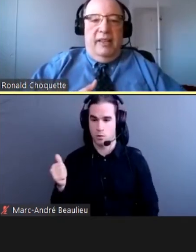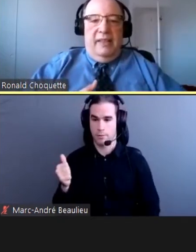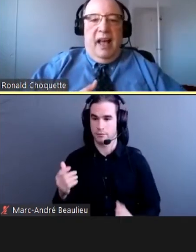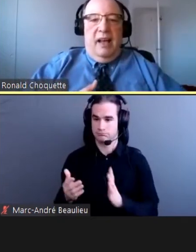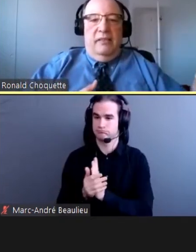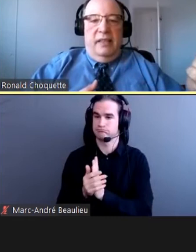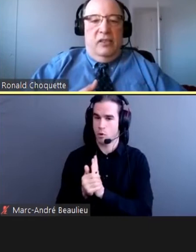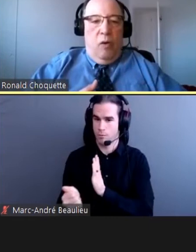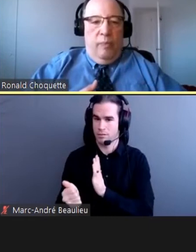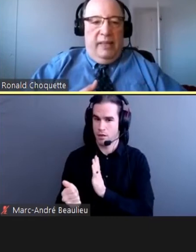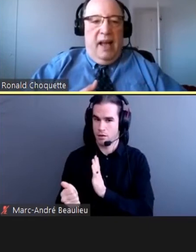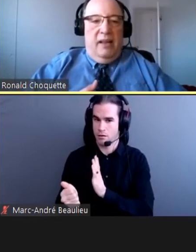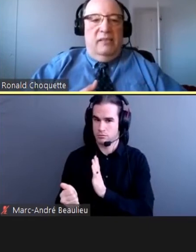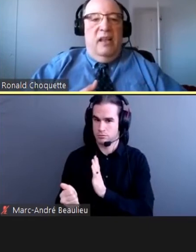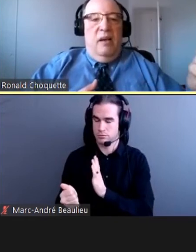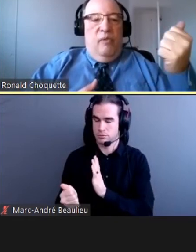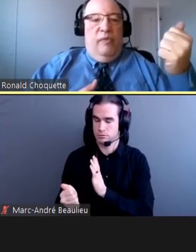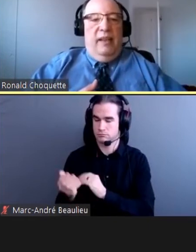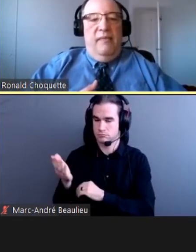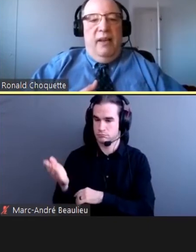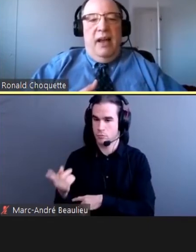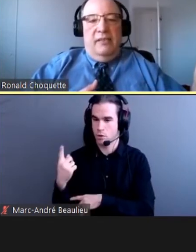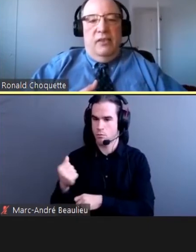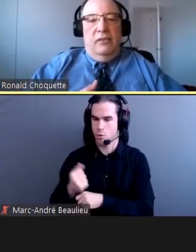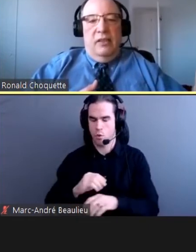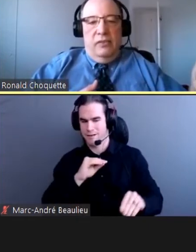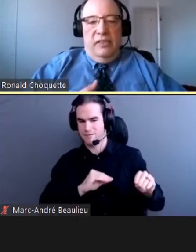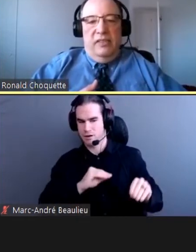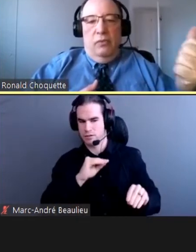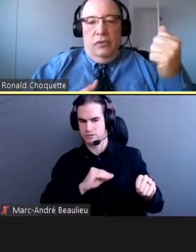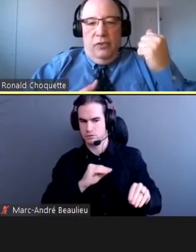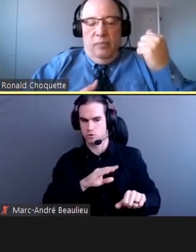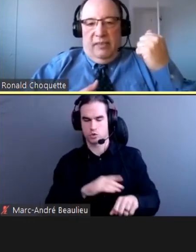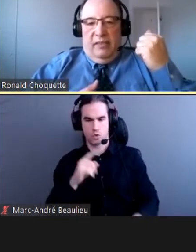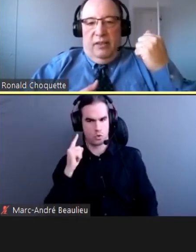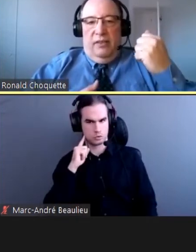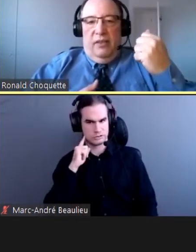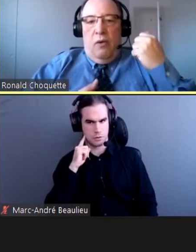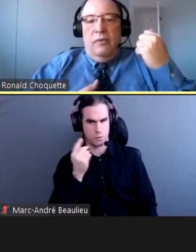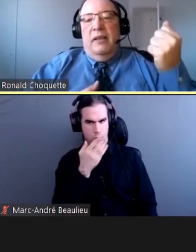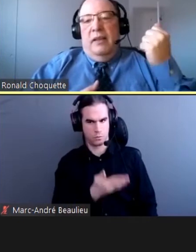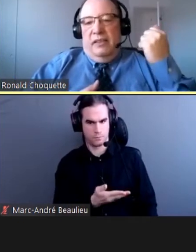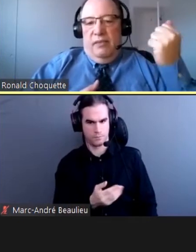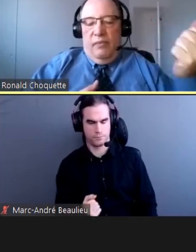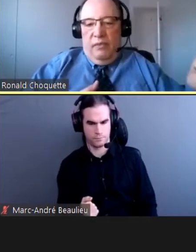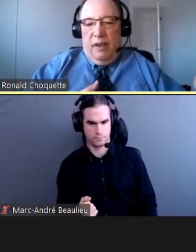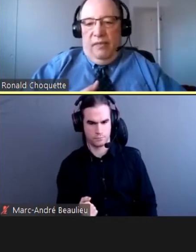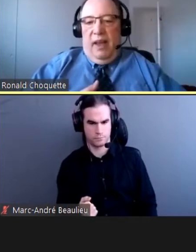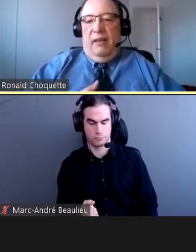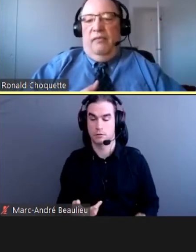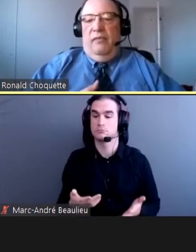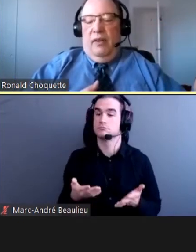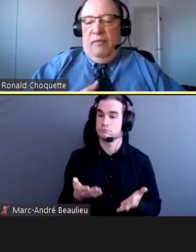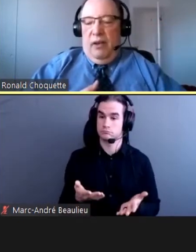plus de connaissances et de compétences pour faire l'évaluation de l'audition d'une personne. Donc, si vous